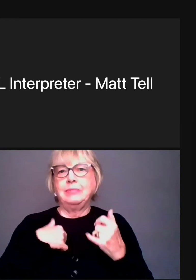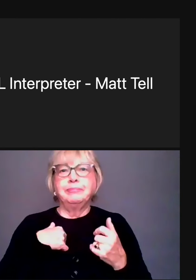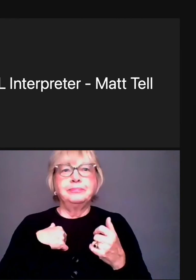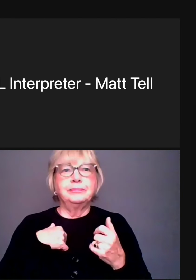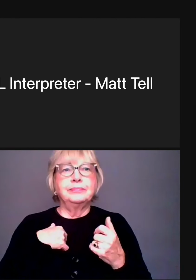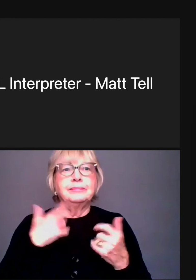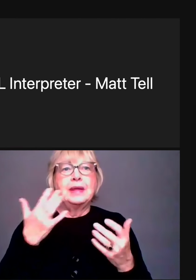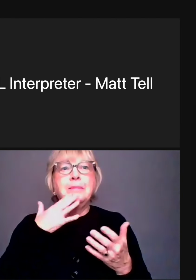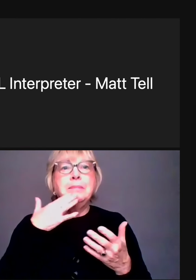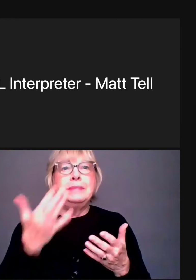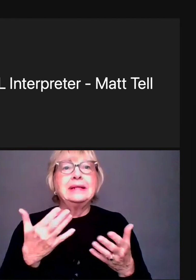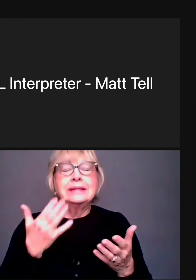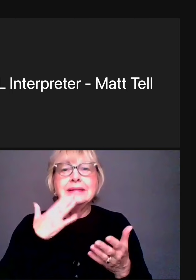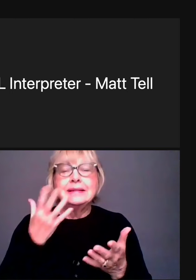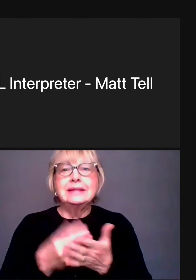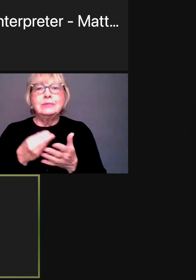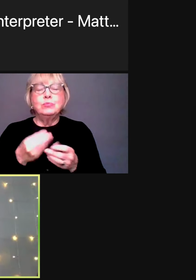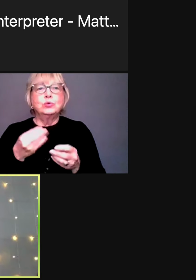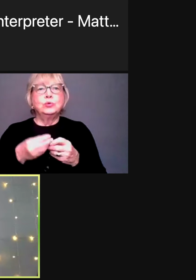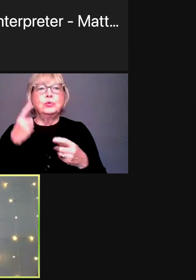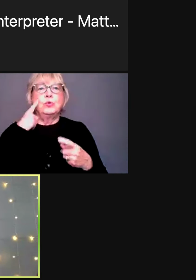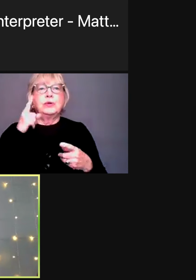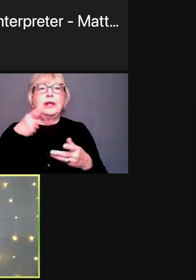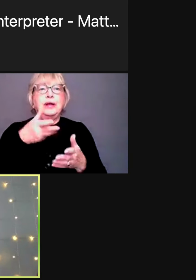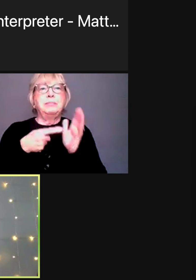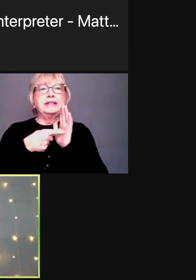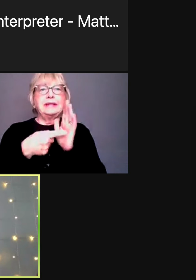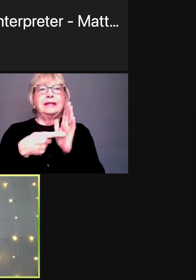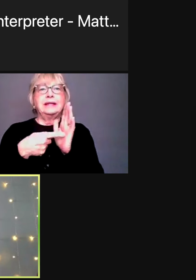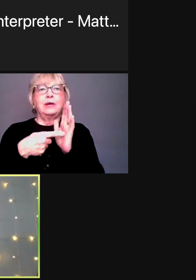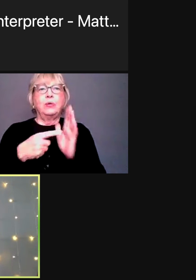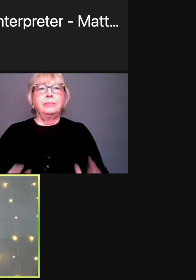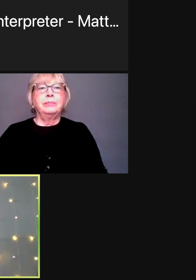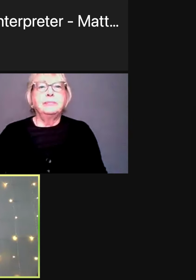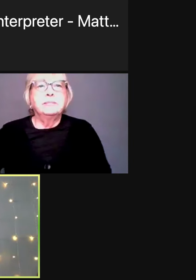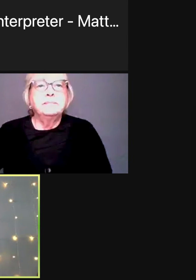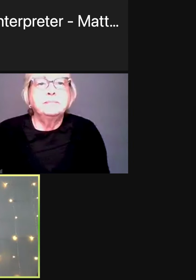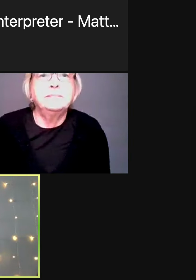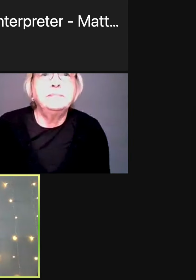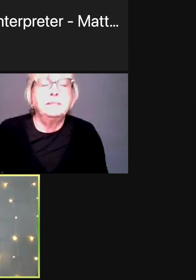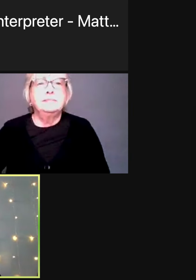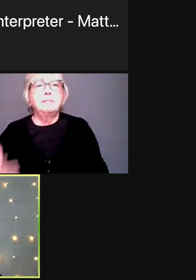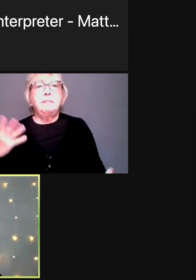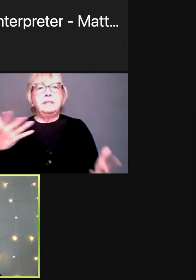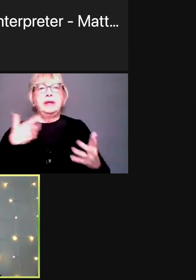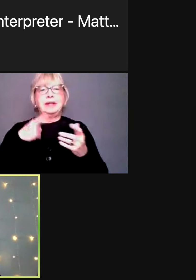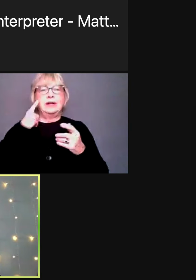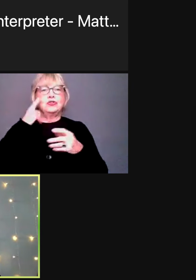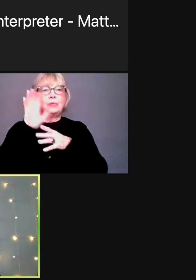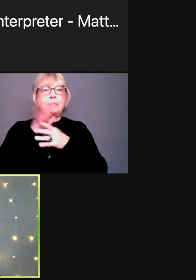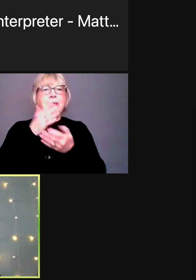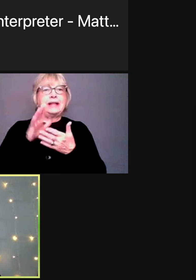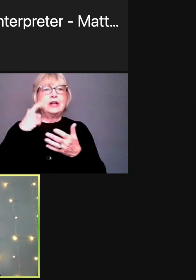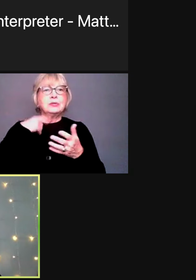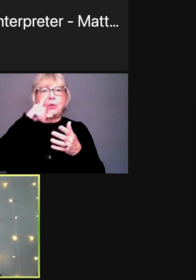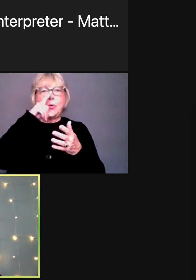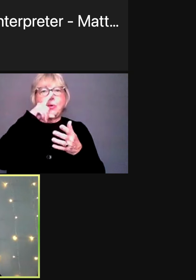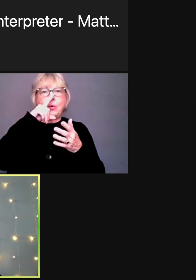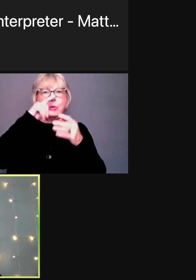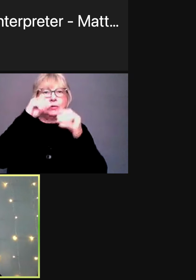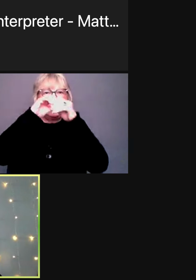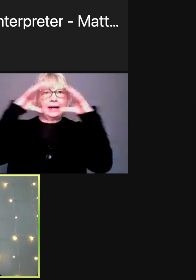Merci pour cette présentation, Rachel. Maintenant, je vais partager mon écran tout d'abord.